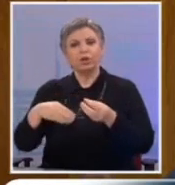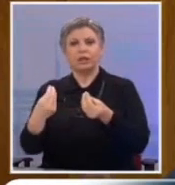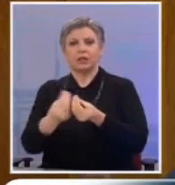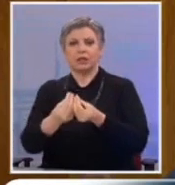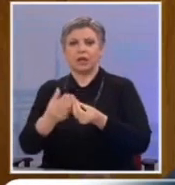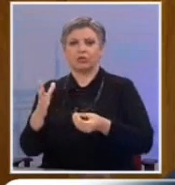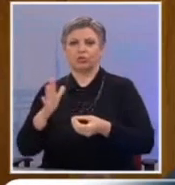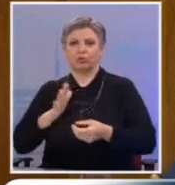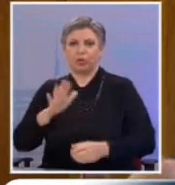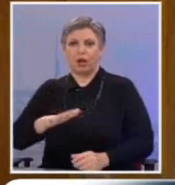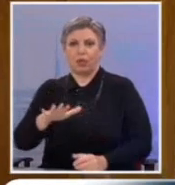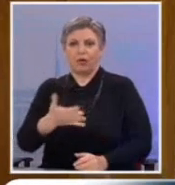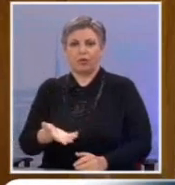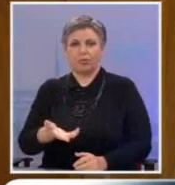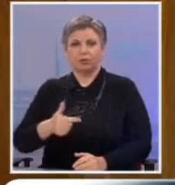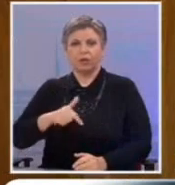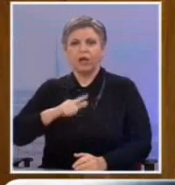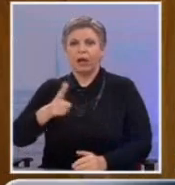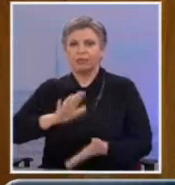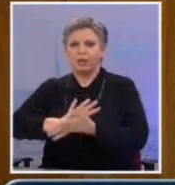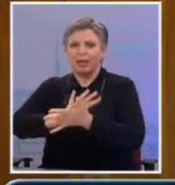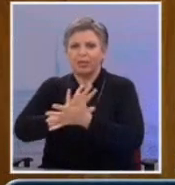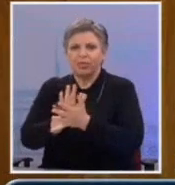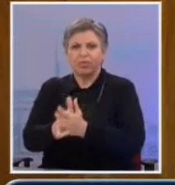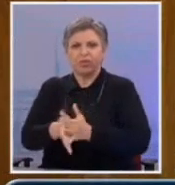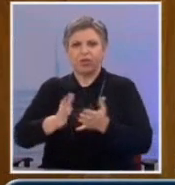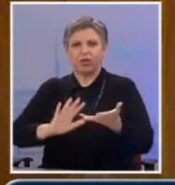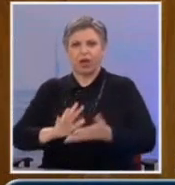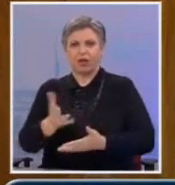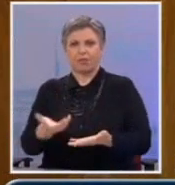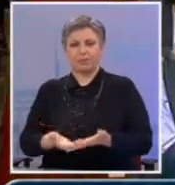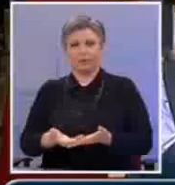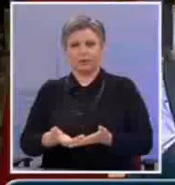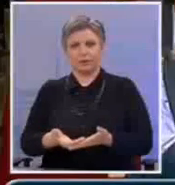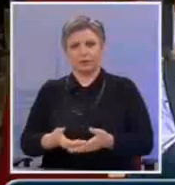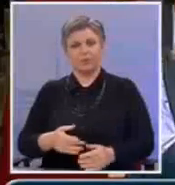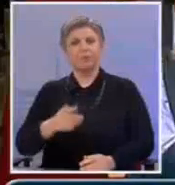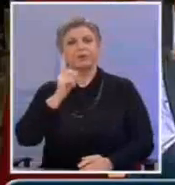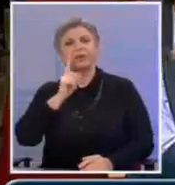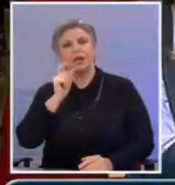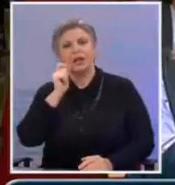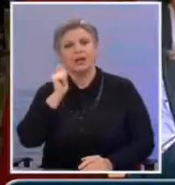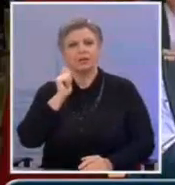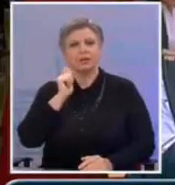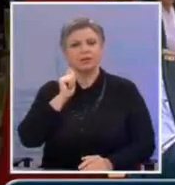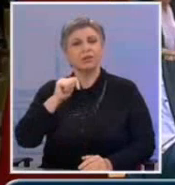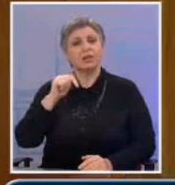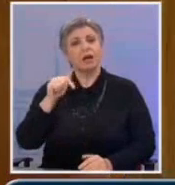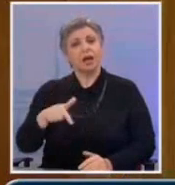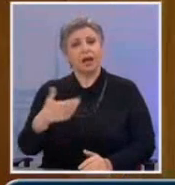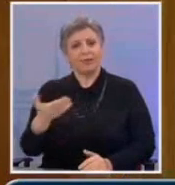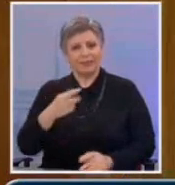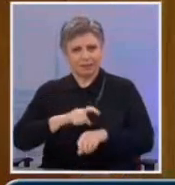συνθλίβουν τις αναπτυξιακές προοπτικές χώρες. Κυρίες και κύριοι συνάδελφοι, η κρίση που ζούμε δεν είναι μόνο οικονομική